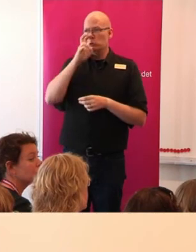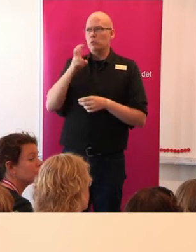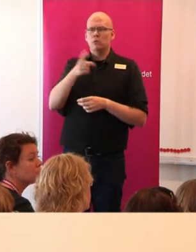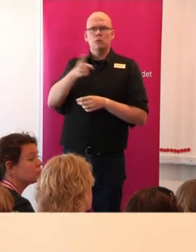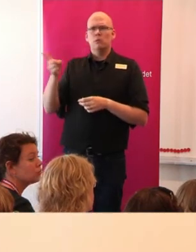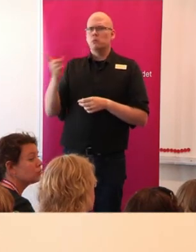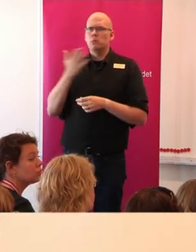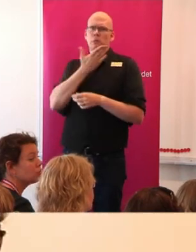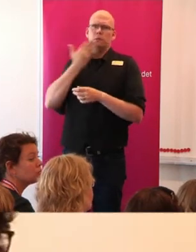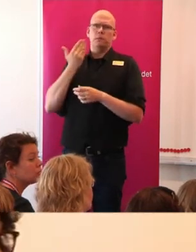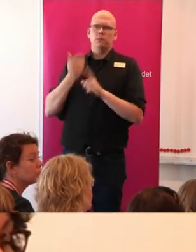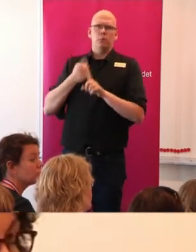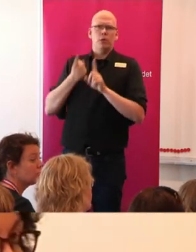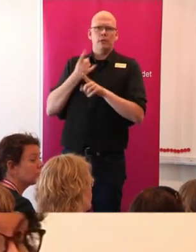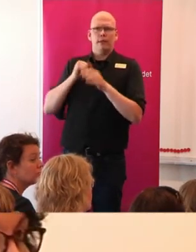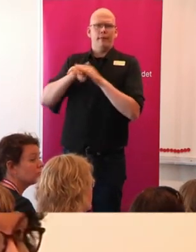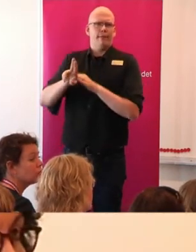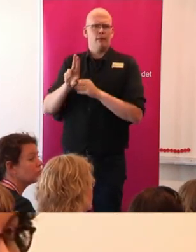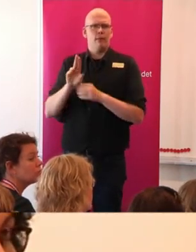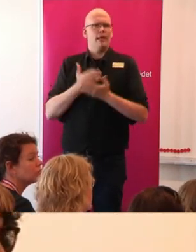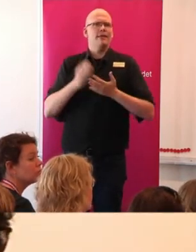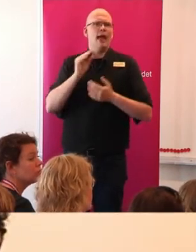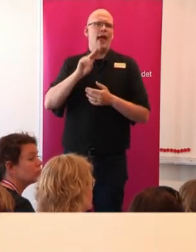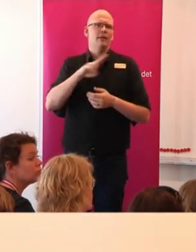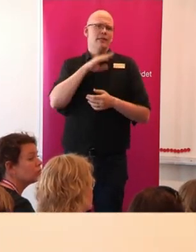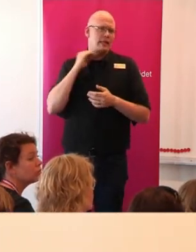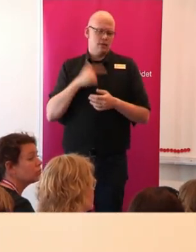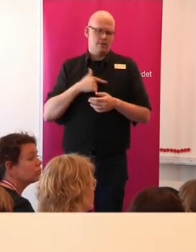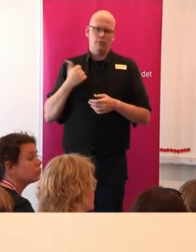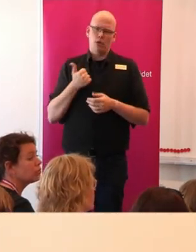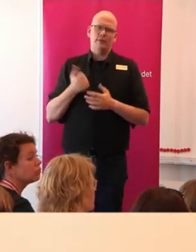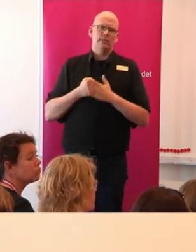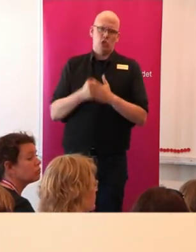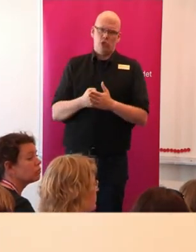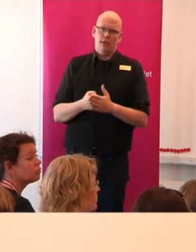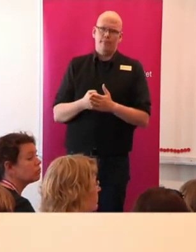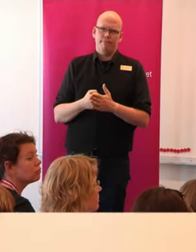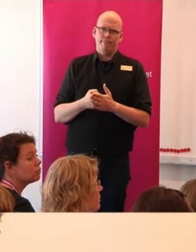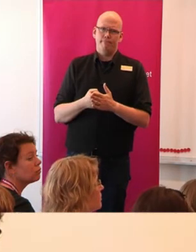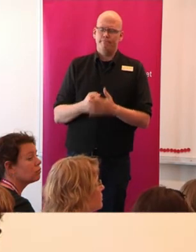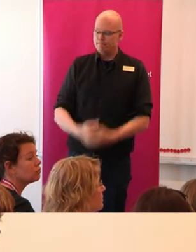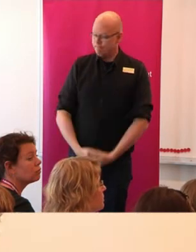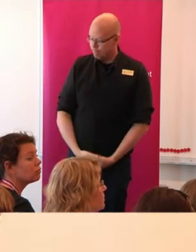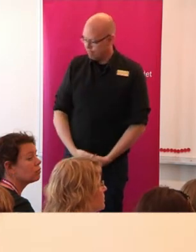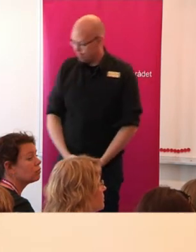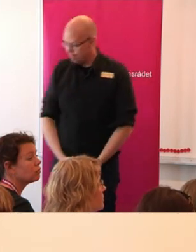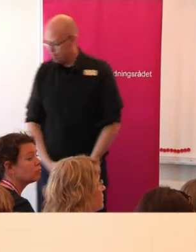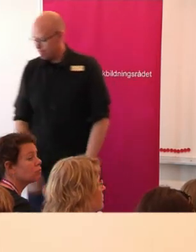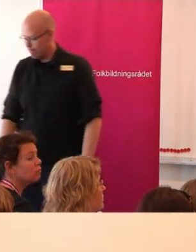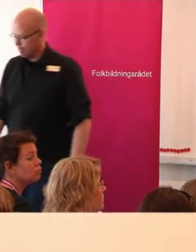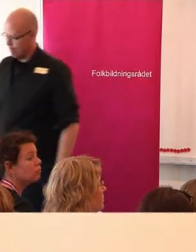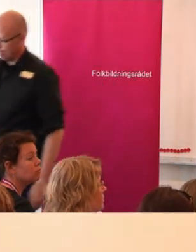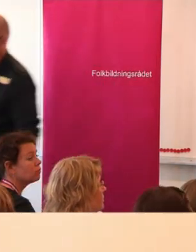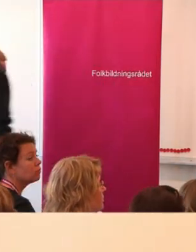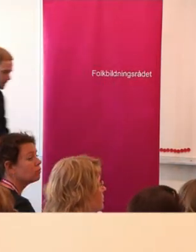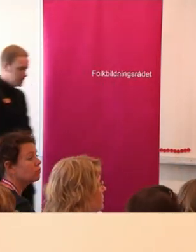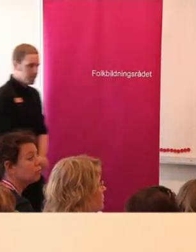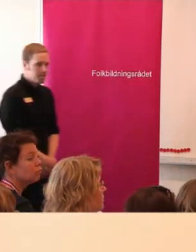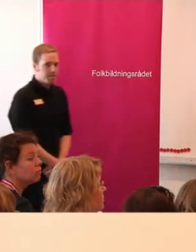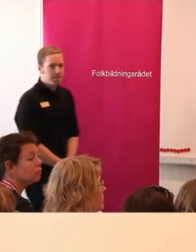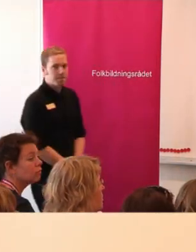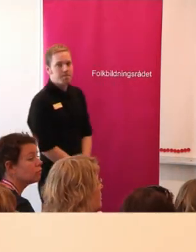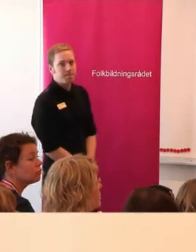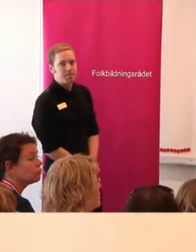vi har inte riktigt varit inne där än tillräckligt, så det behöver vi stärka upp. Så det är en reflektion. Sen är det här med det